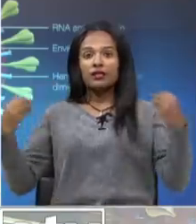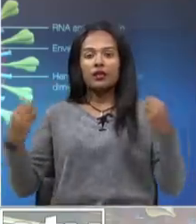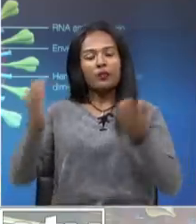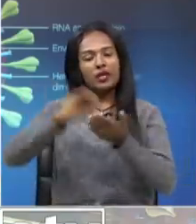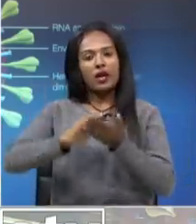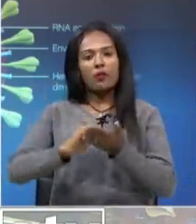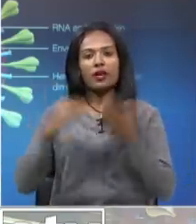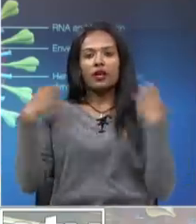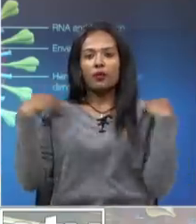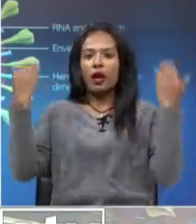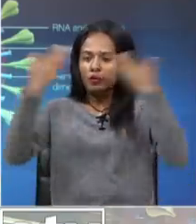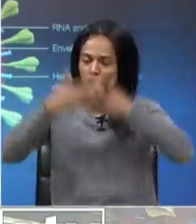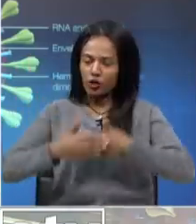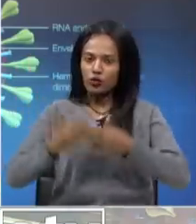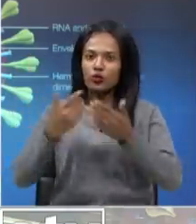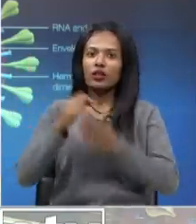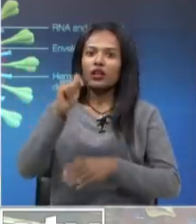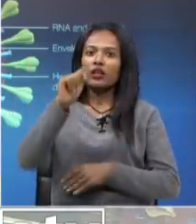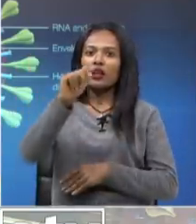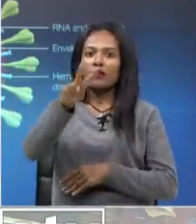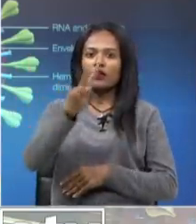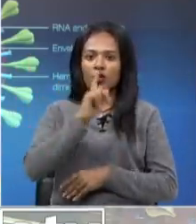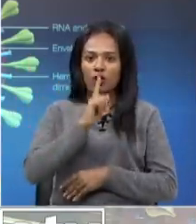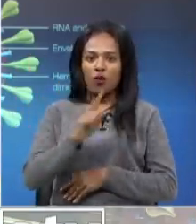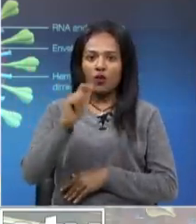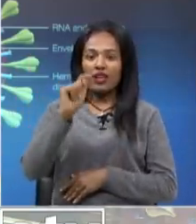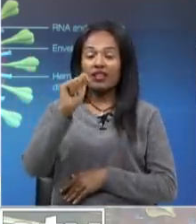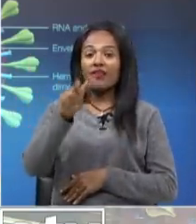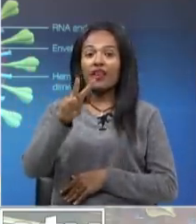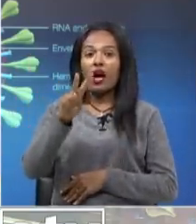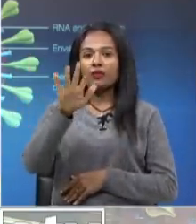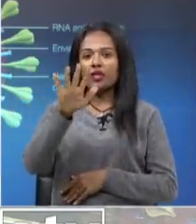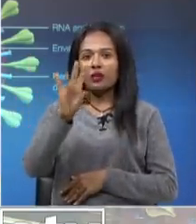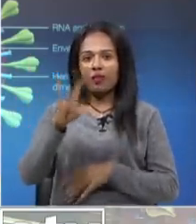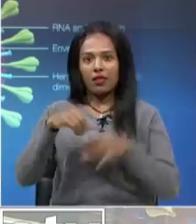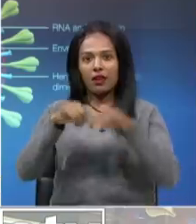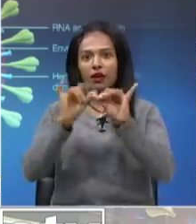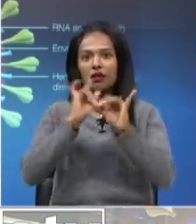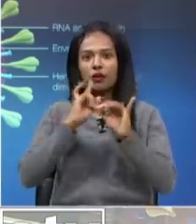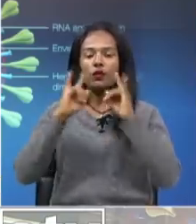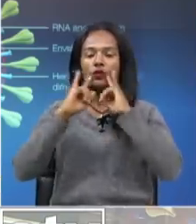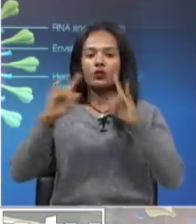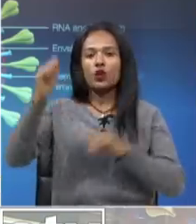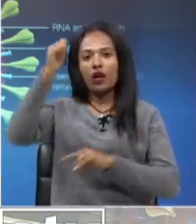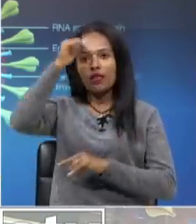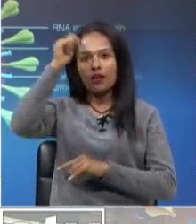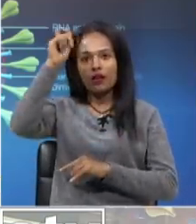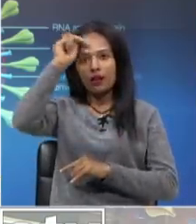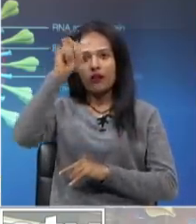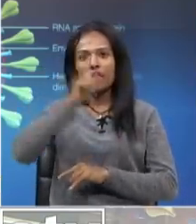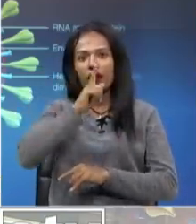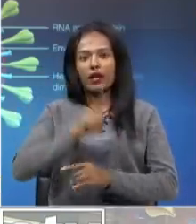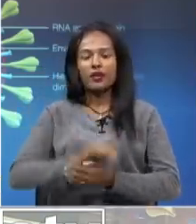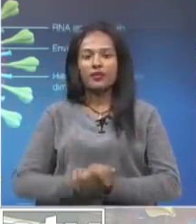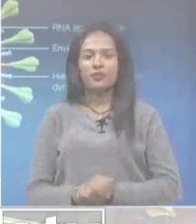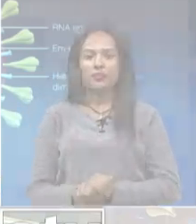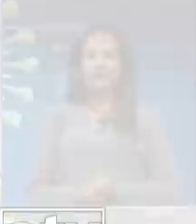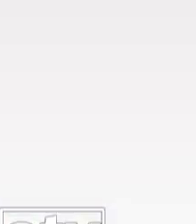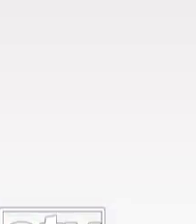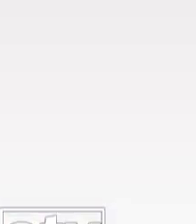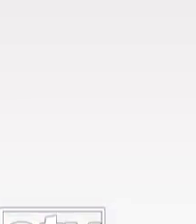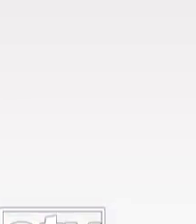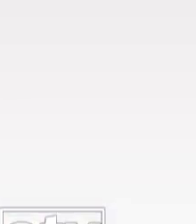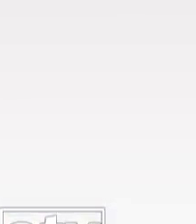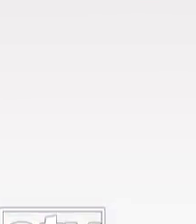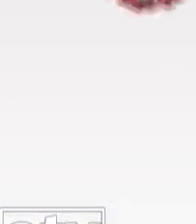በድጋሚ እንደምናመሻችሁ ይህ የኢትዮጵያ ቴሌቪዥን ነው። ቲቪ 57 እንደቀጠለ ነው። ከዜናዎቹ ጋር አንተነህ ደግፌ ነኝ።